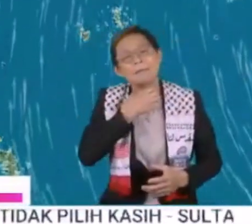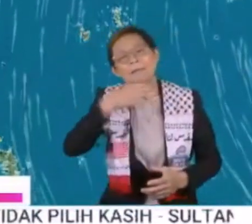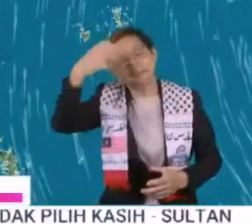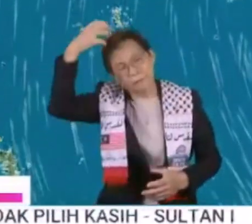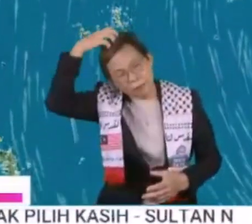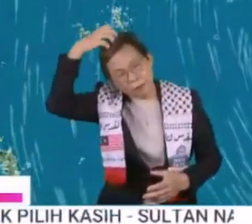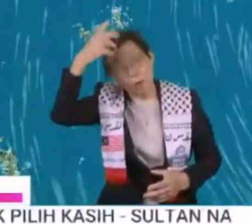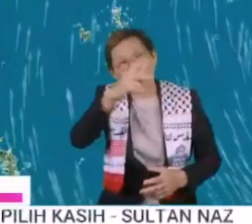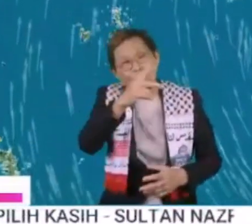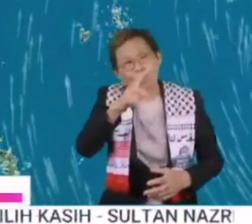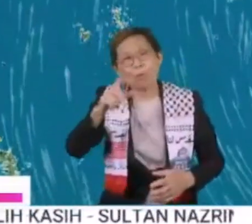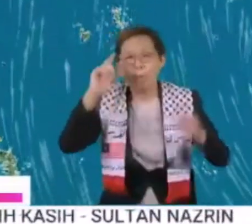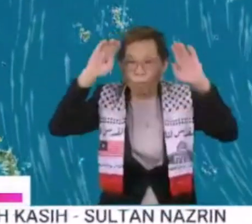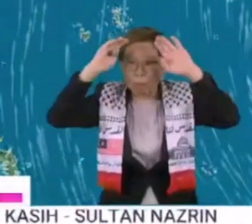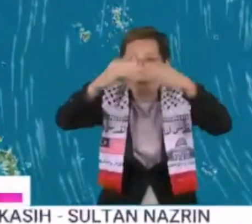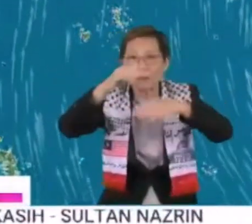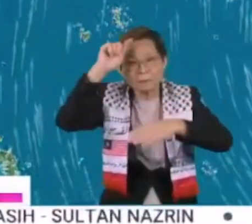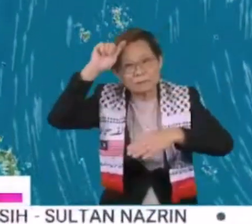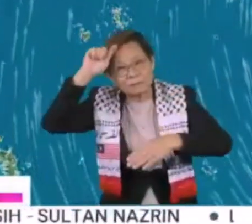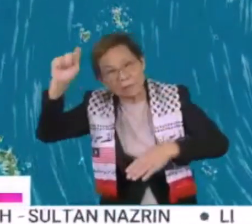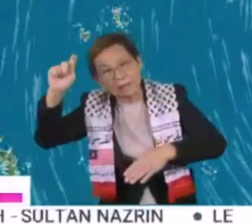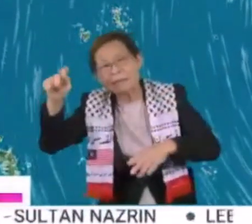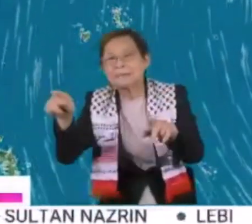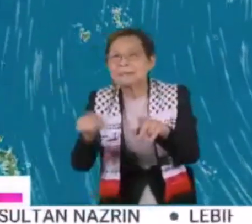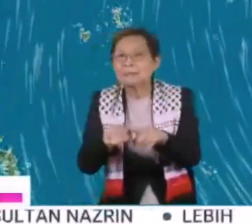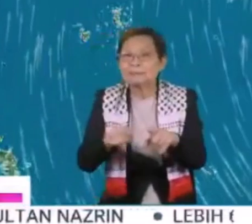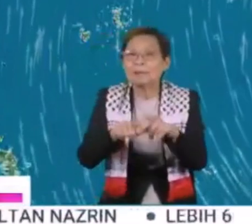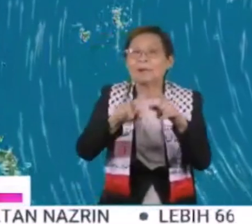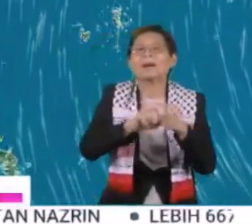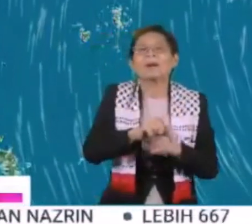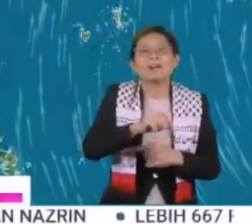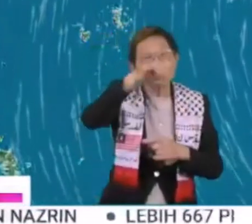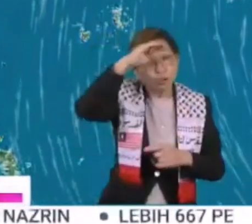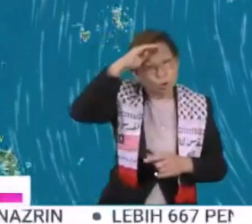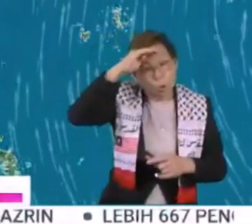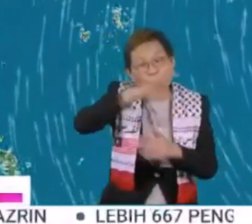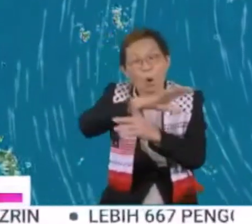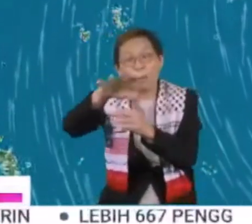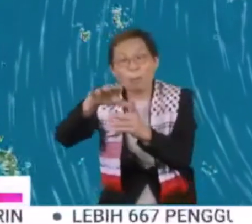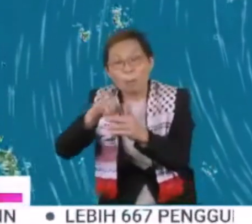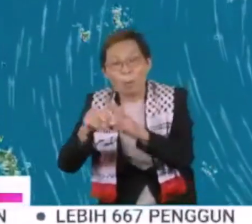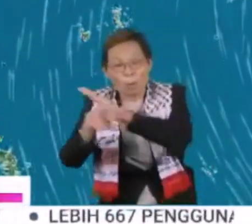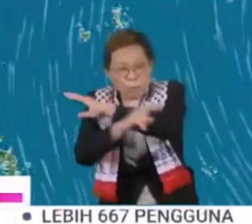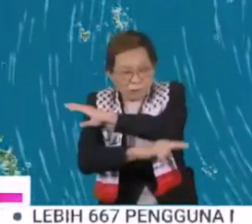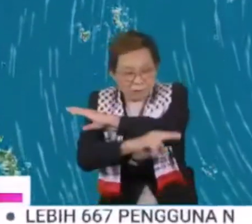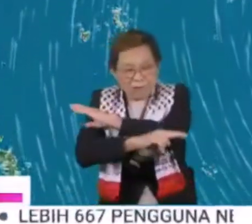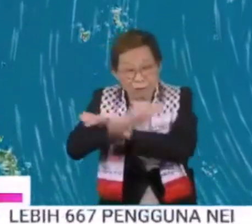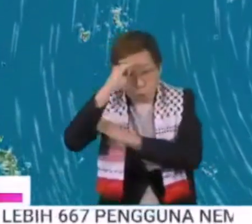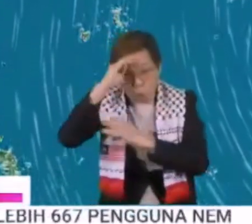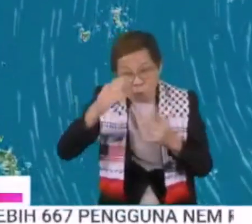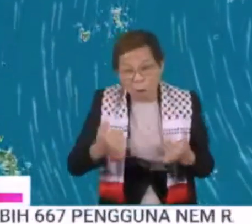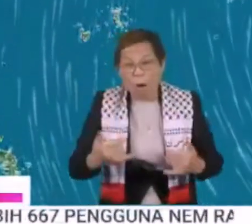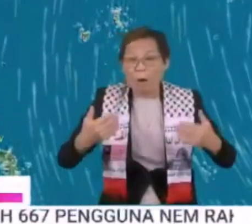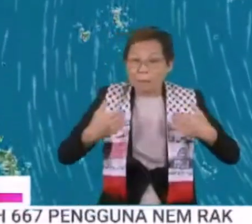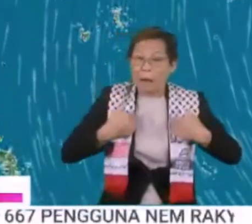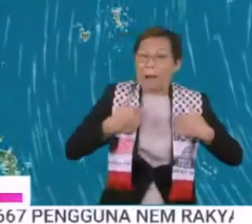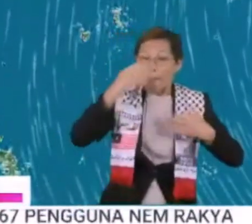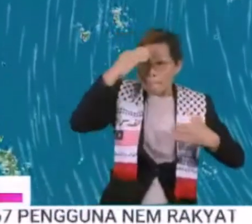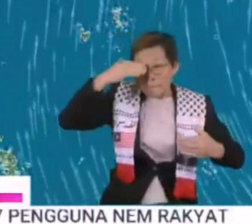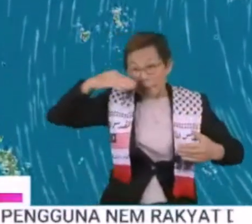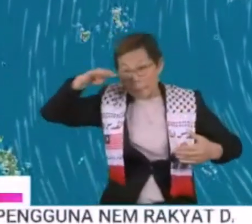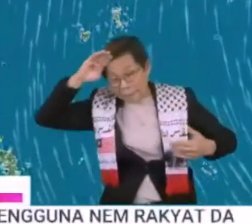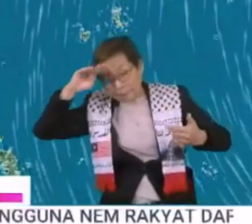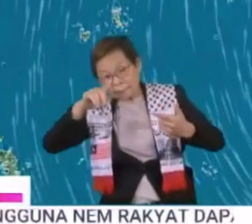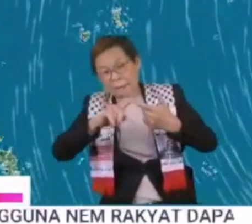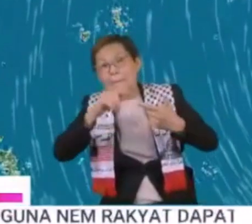Kuala Lumpur, Pahang, Terengganu. Begitu juga di selatan tanah air yang melibatkan di negeri Johor. Pada ketika ini hanya Perlis dan